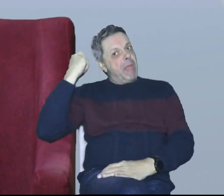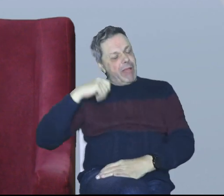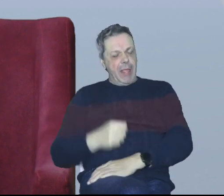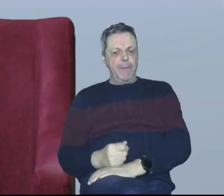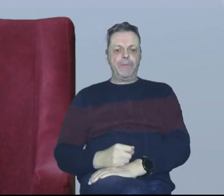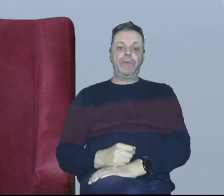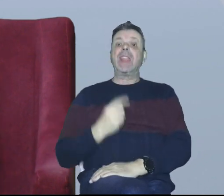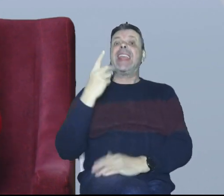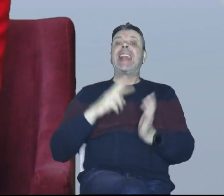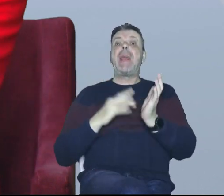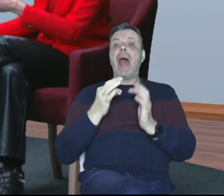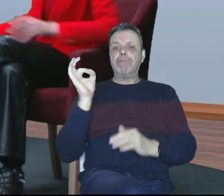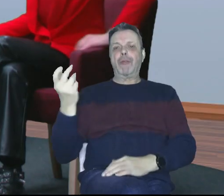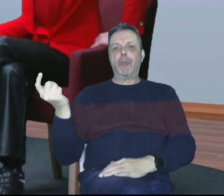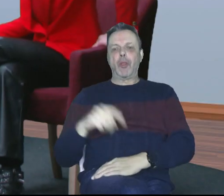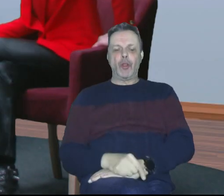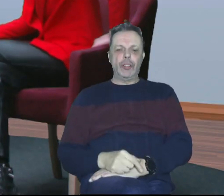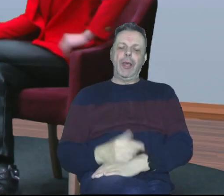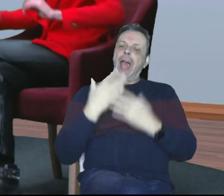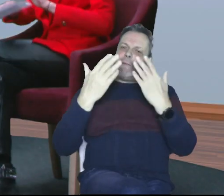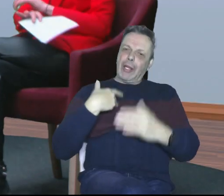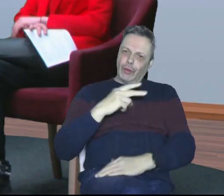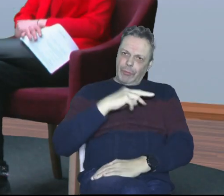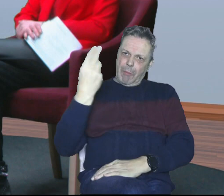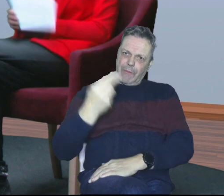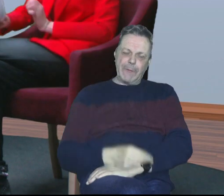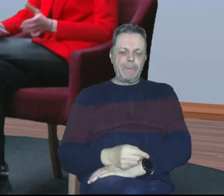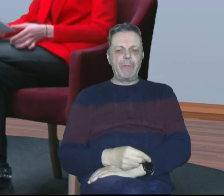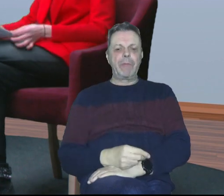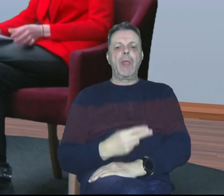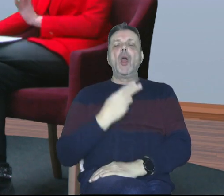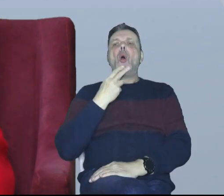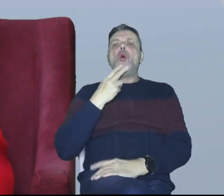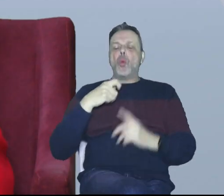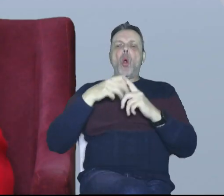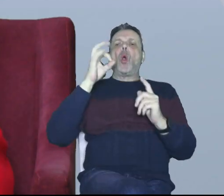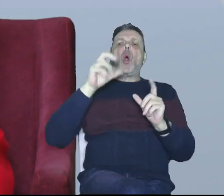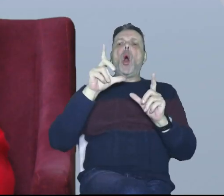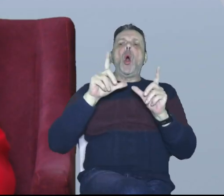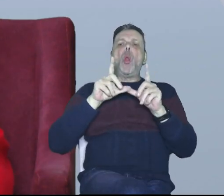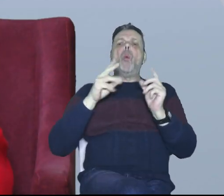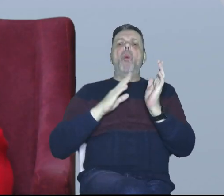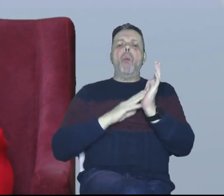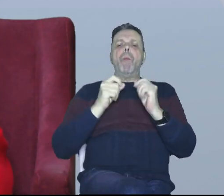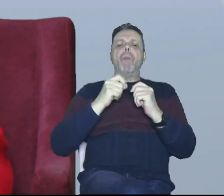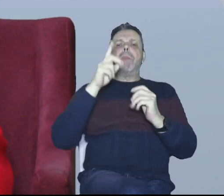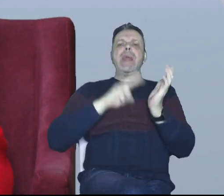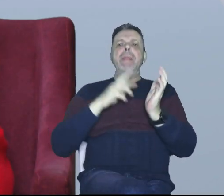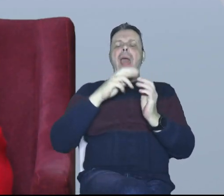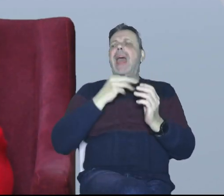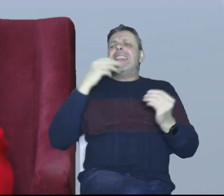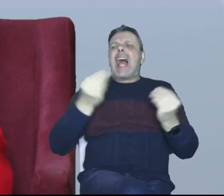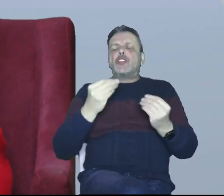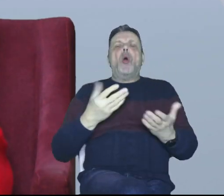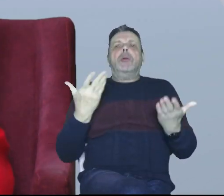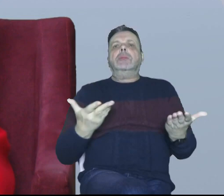će nam reći i ona sama. Gospođo Irena, dobro nam došli. Hvala lijepa i hvala na pozivu. Evo, tko su Kolumbine? Možete da objasnite i zašto